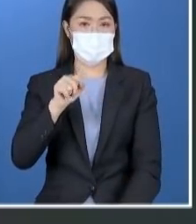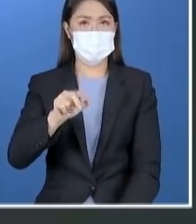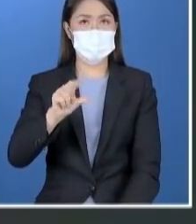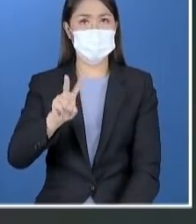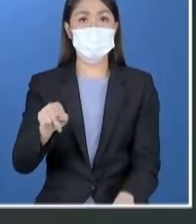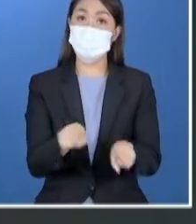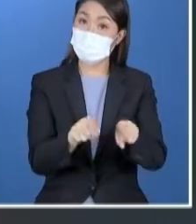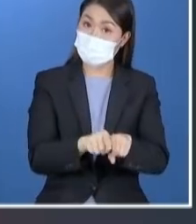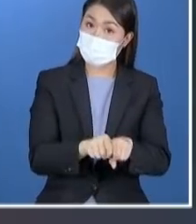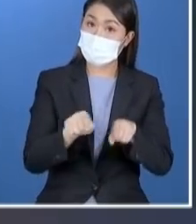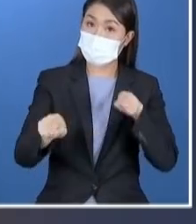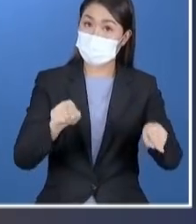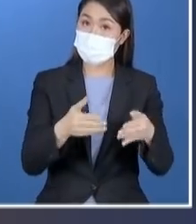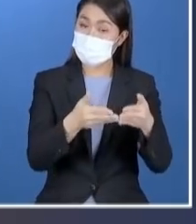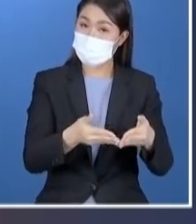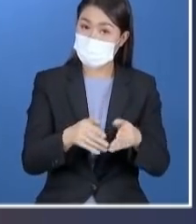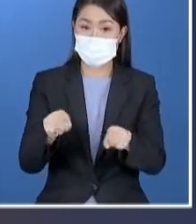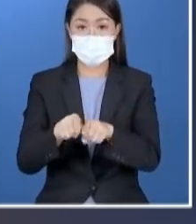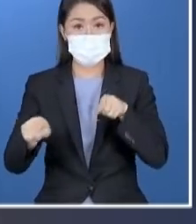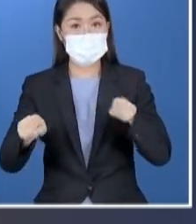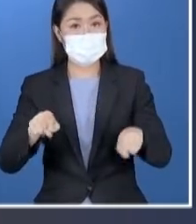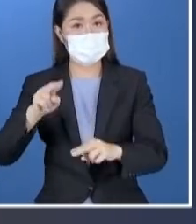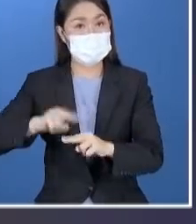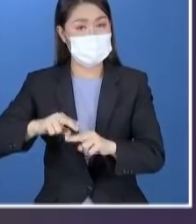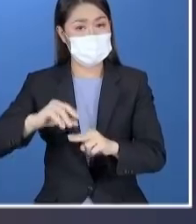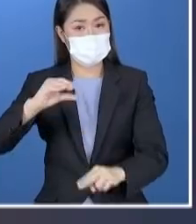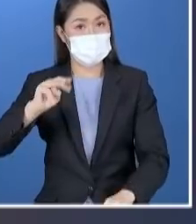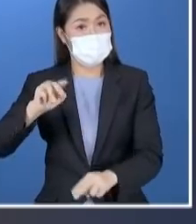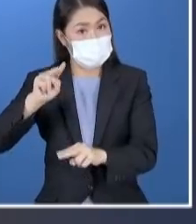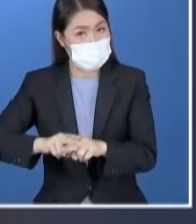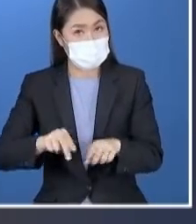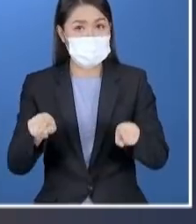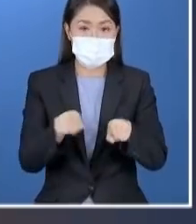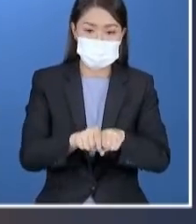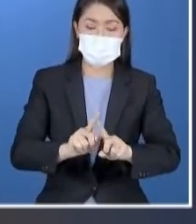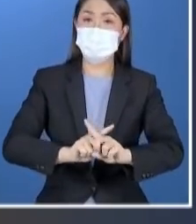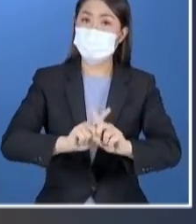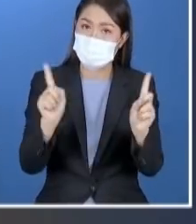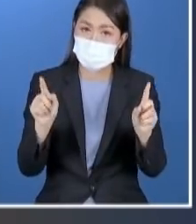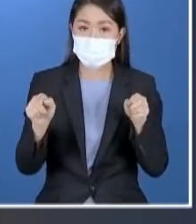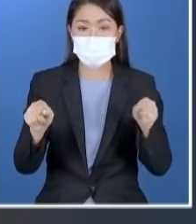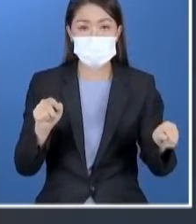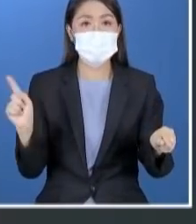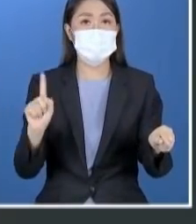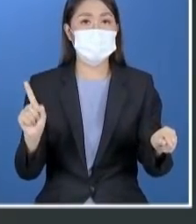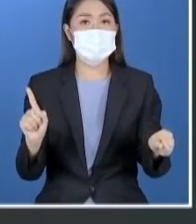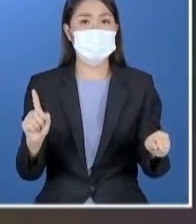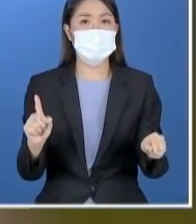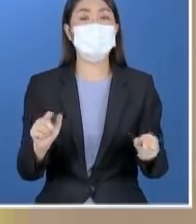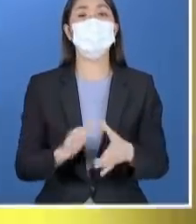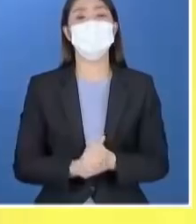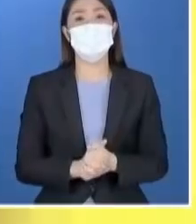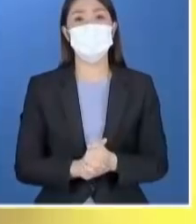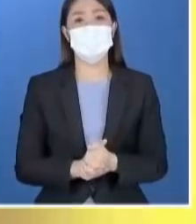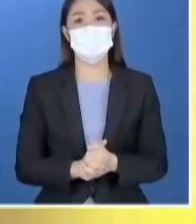เหมือนไหมกับเรือที่คุณแตงโมนั่งอยู่ก่อนที่จะเกิดอุบัติเหตุก่อนที่คุณแตงโมจะจมลง